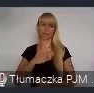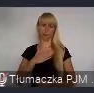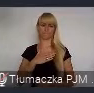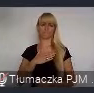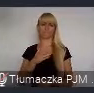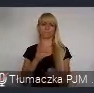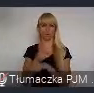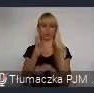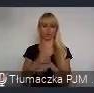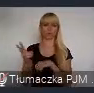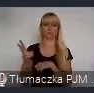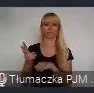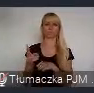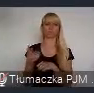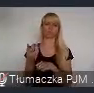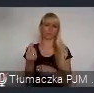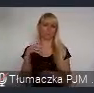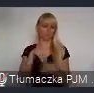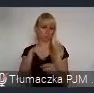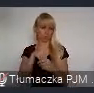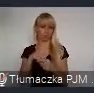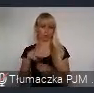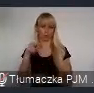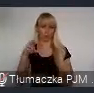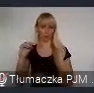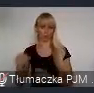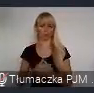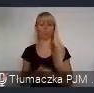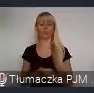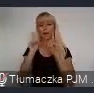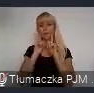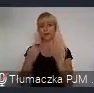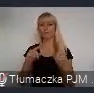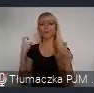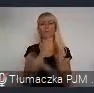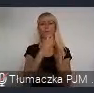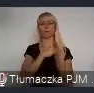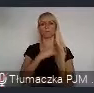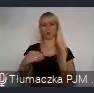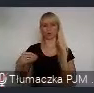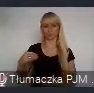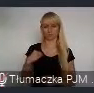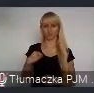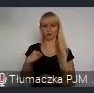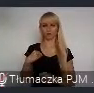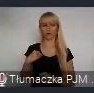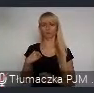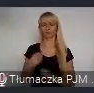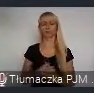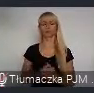zainteresowaniem. I faktem jest, że Polska odrobiła bardzo wiele